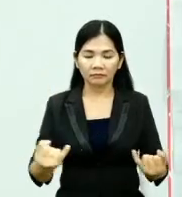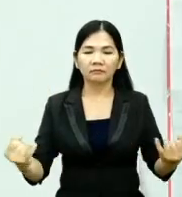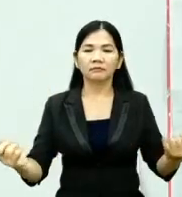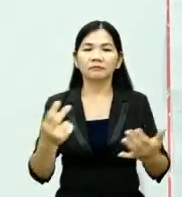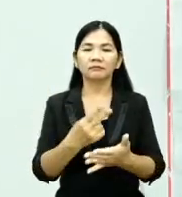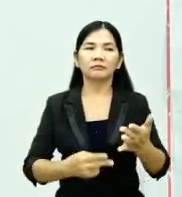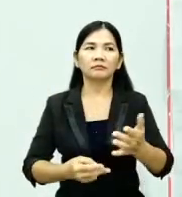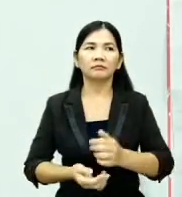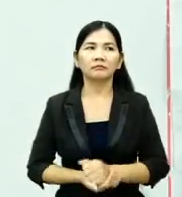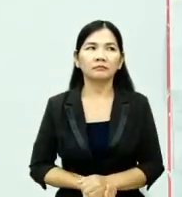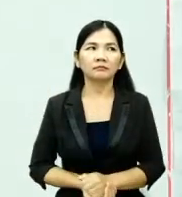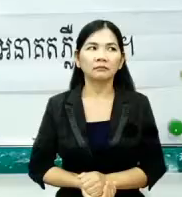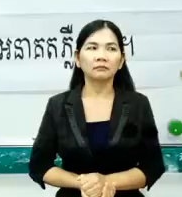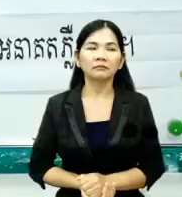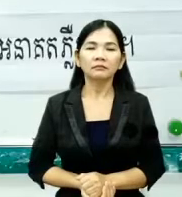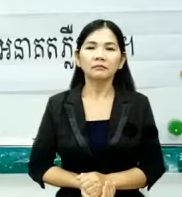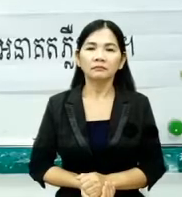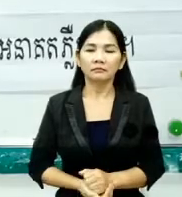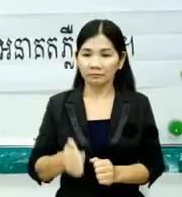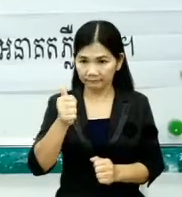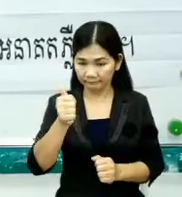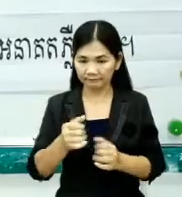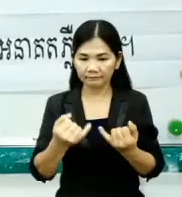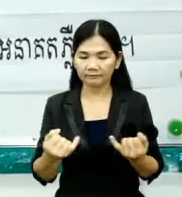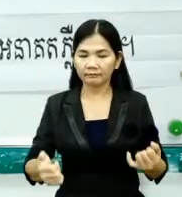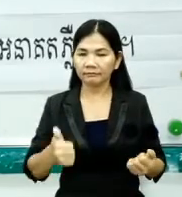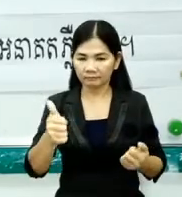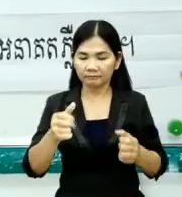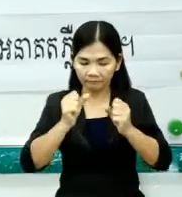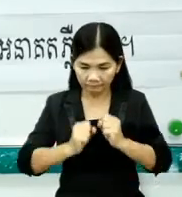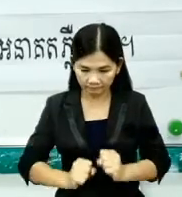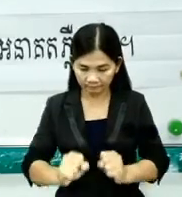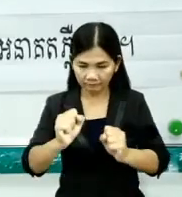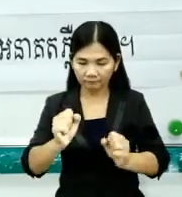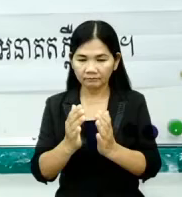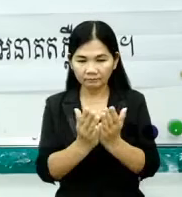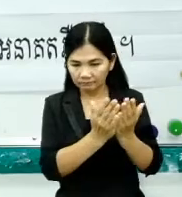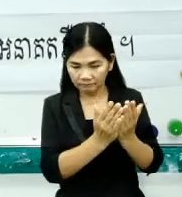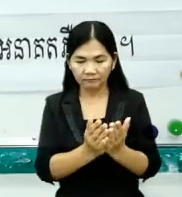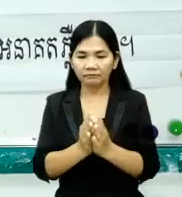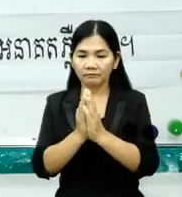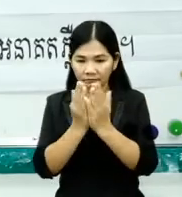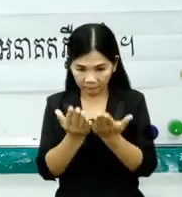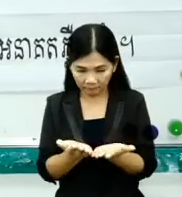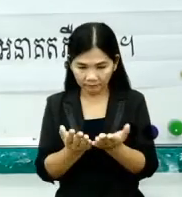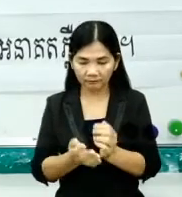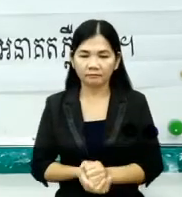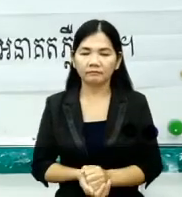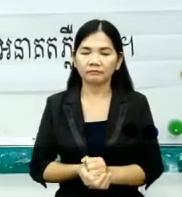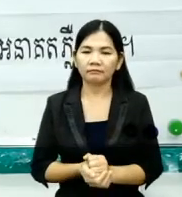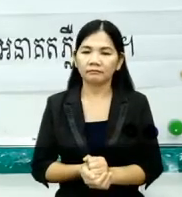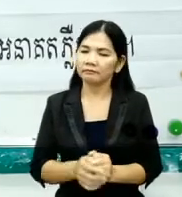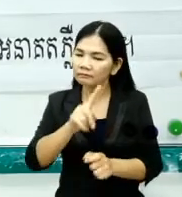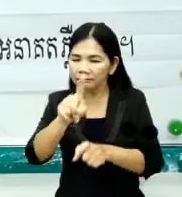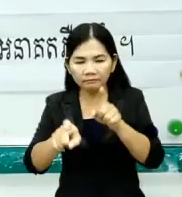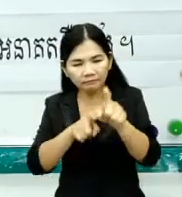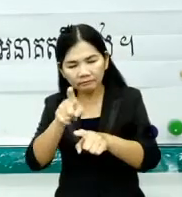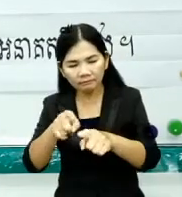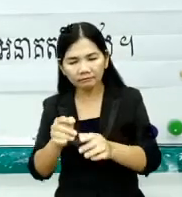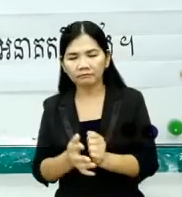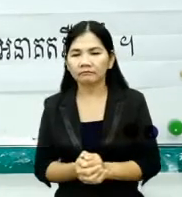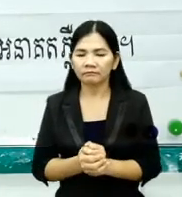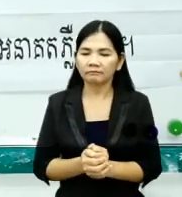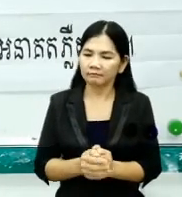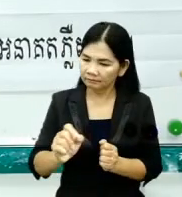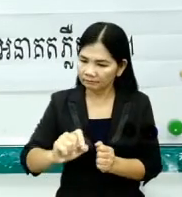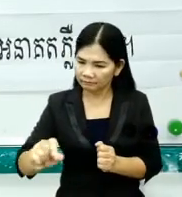con cha chỉ khmer là o cha quạt khom bằng tay an siêu phơ cha quạt xua khnì quạt khát quạt